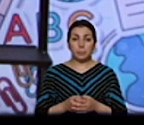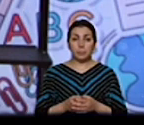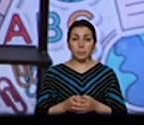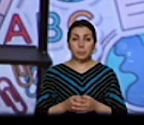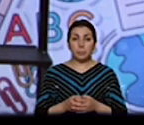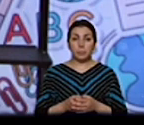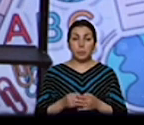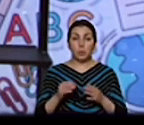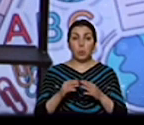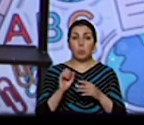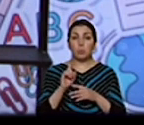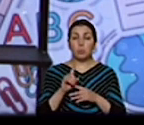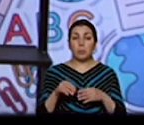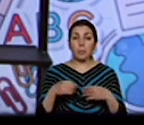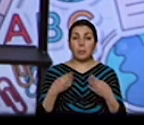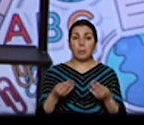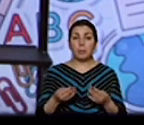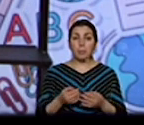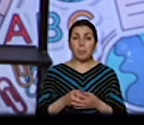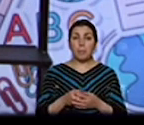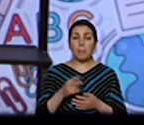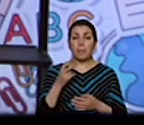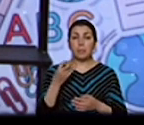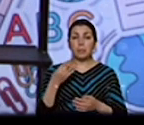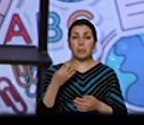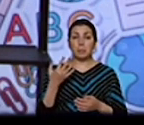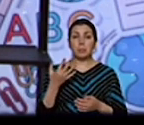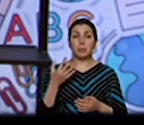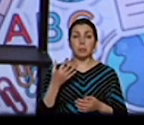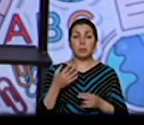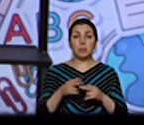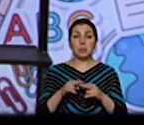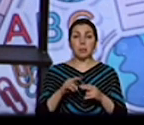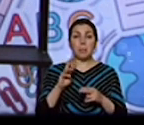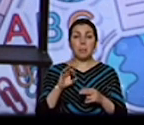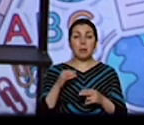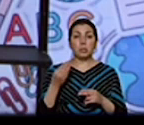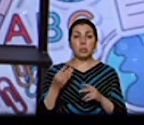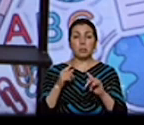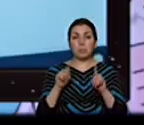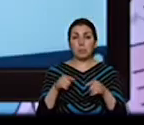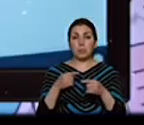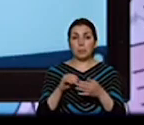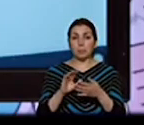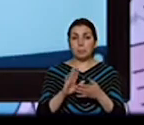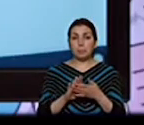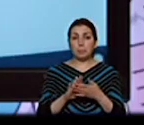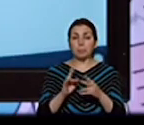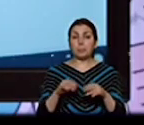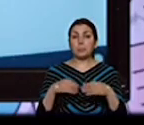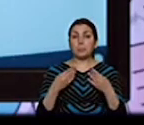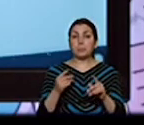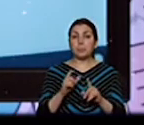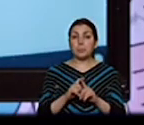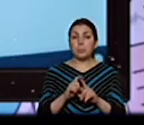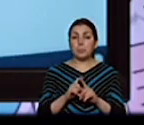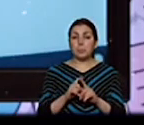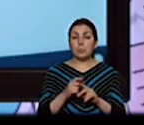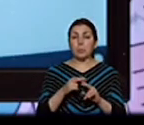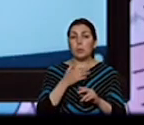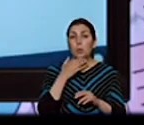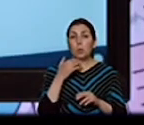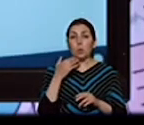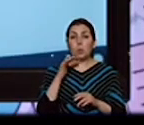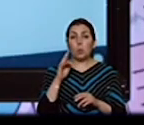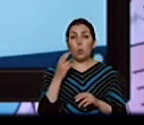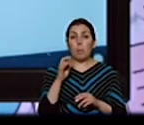Ana endi mustaqil topshiriq beraman. 245-mashqni belgilab oling. Berilgan so'zlarga